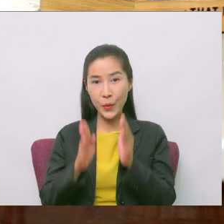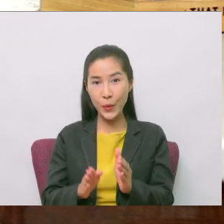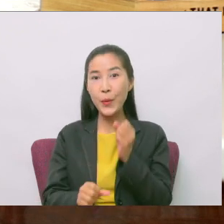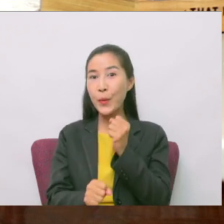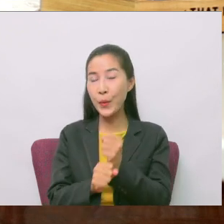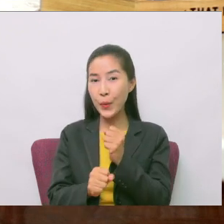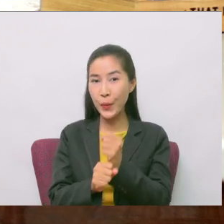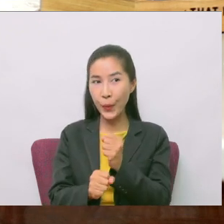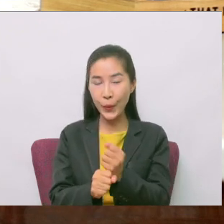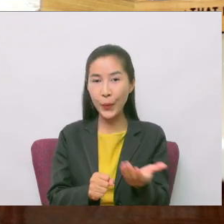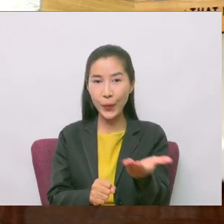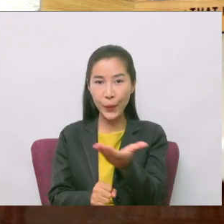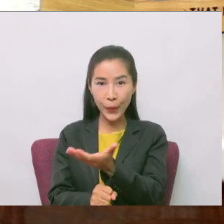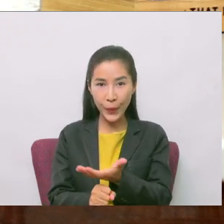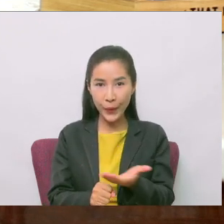ว่า